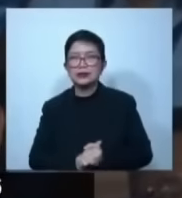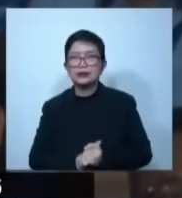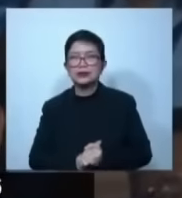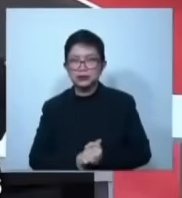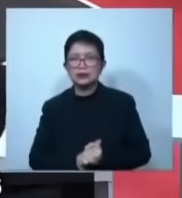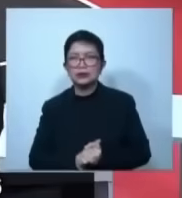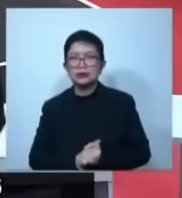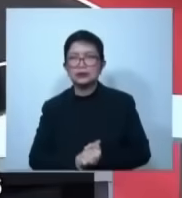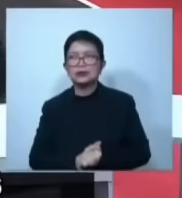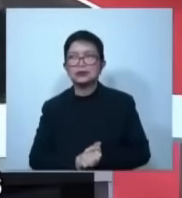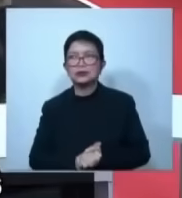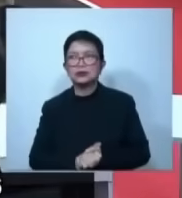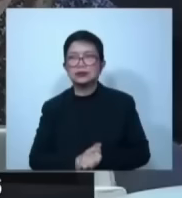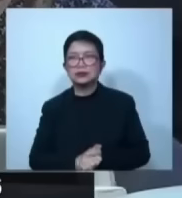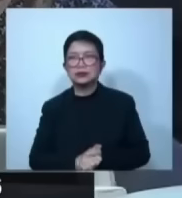sudahup